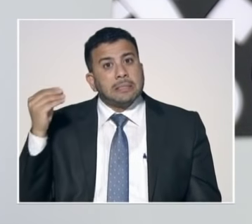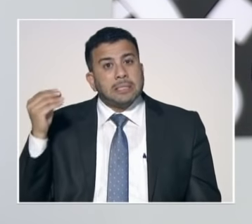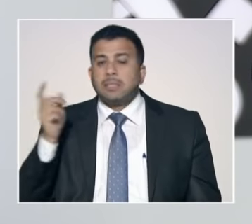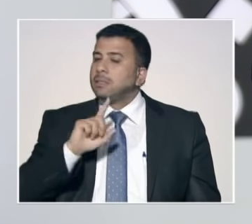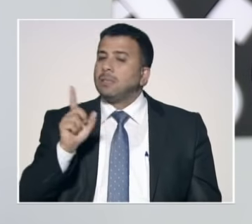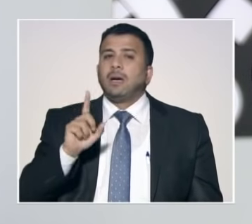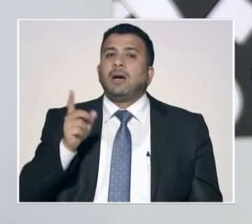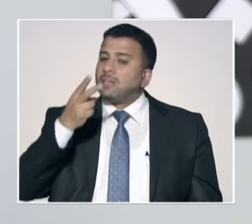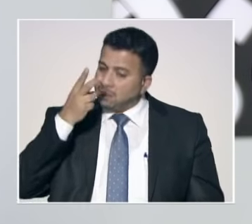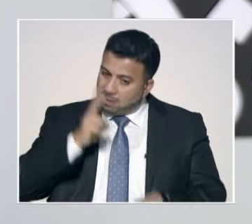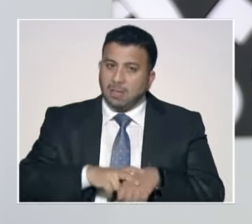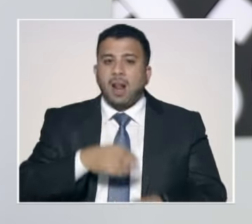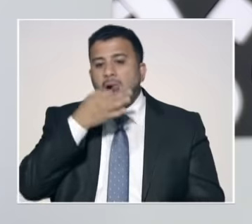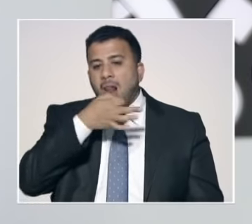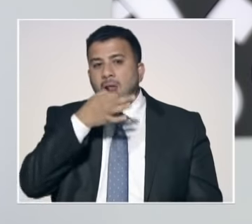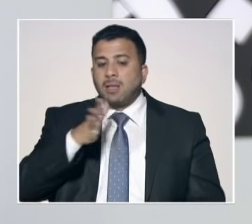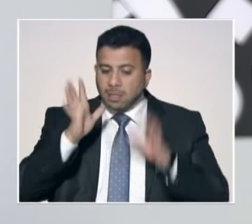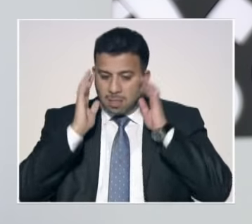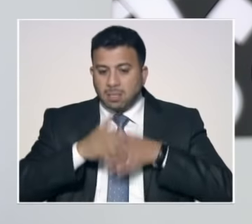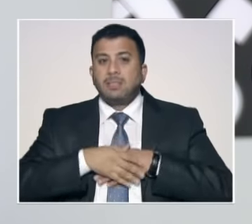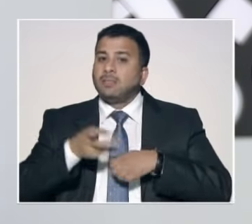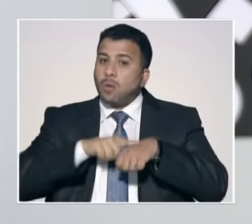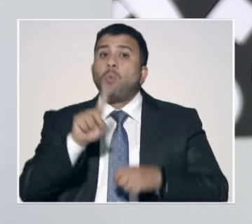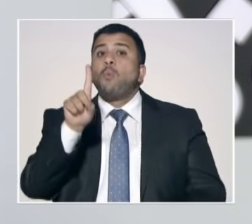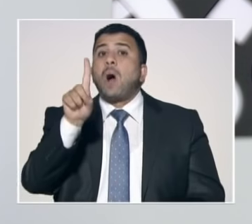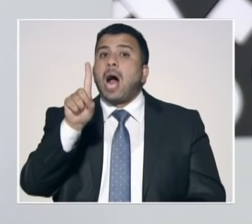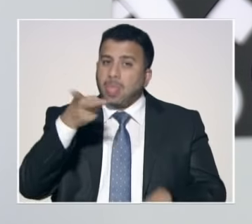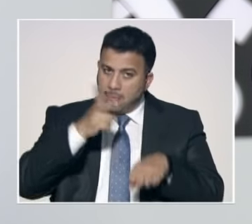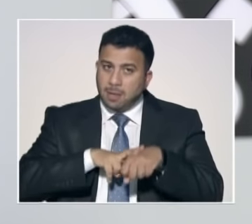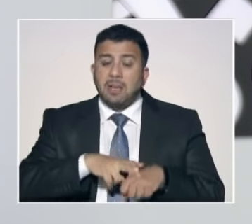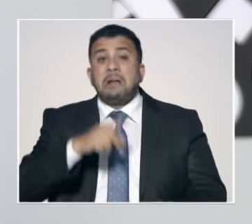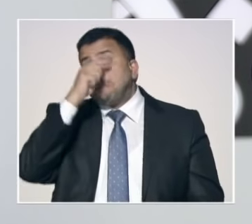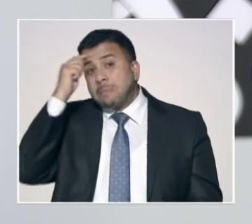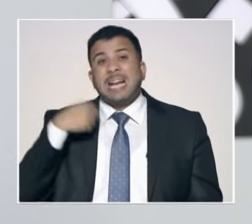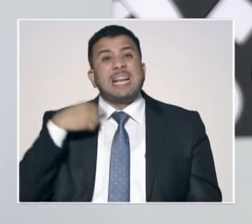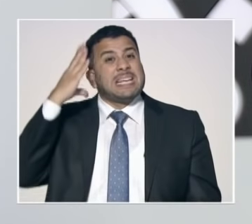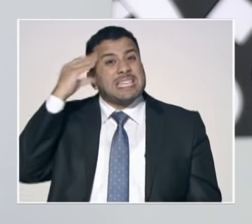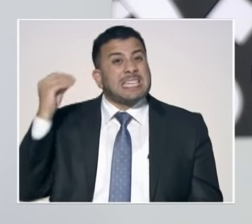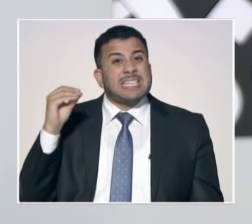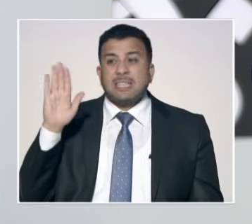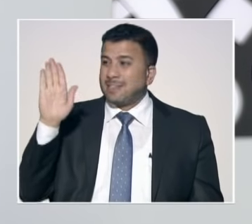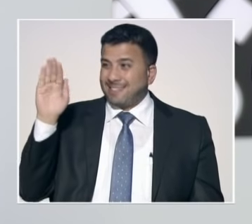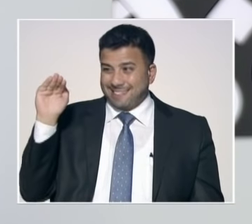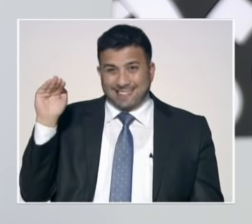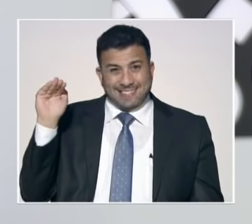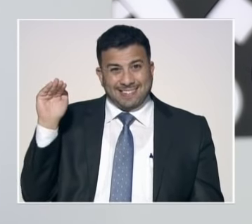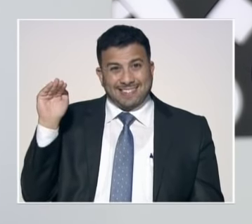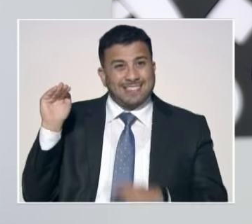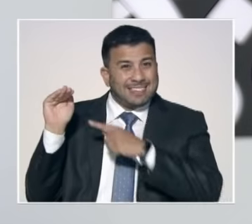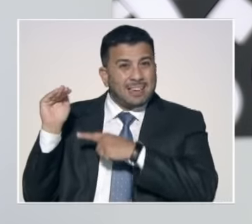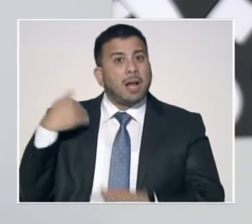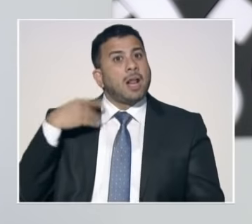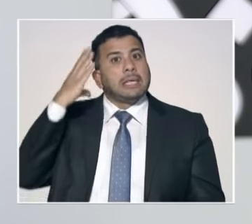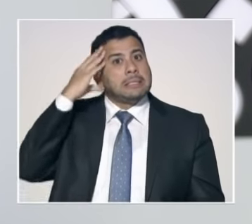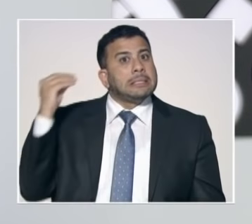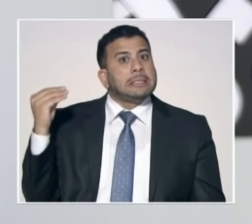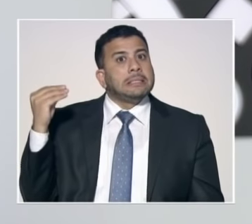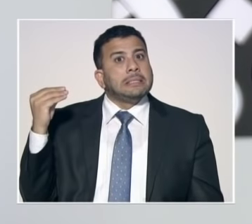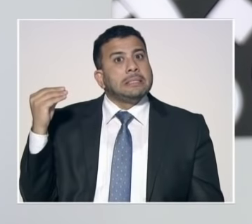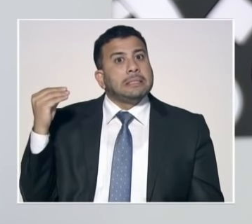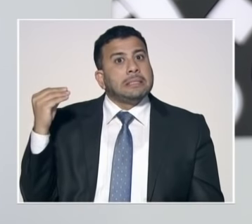ما يجبره بسجود السهو، لا بد أن يأتي بالركن ويسجد للسهو. من نسي سجدة مثلا أو مثلا نسي الجلسة